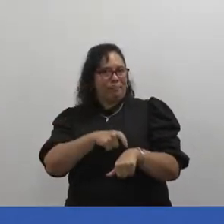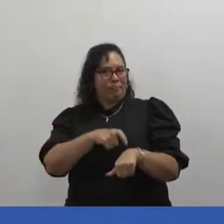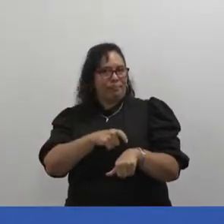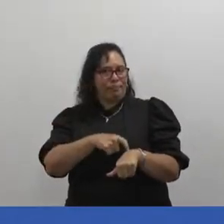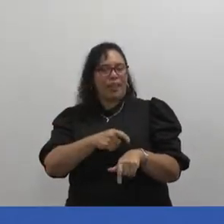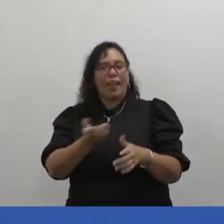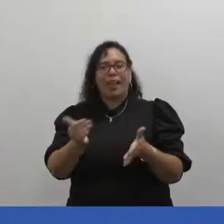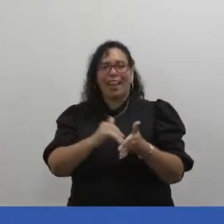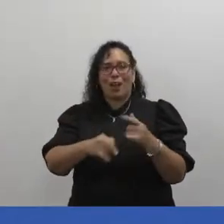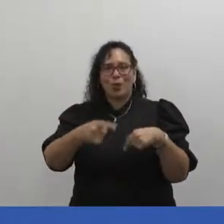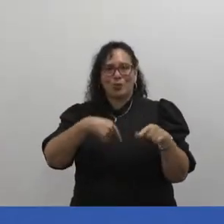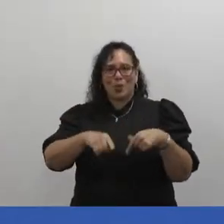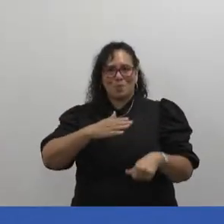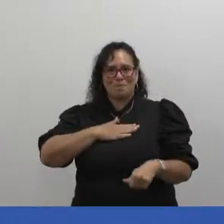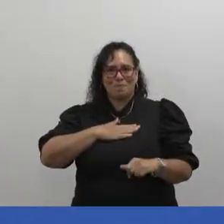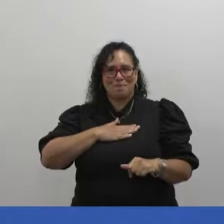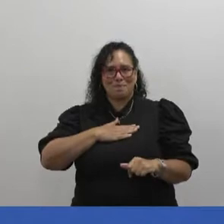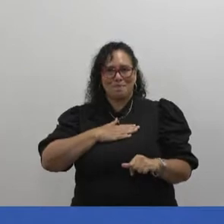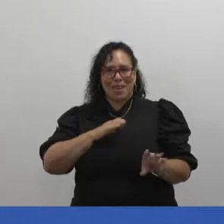kế